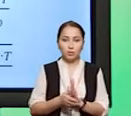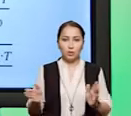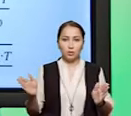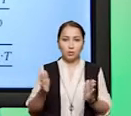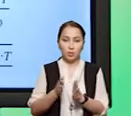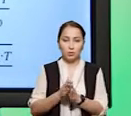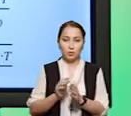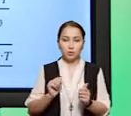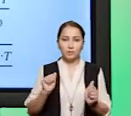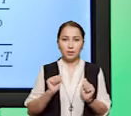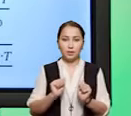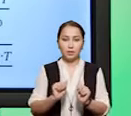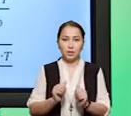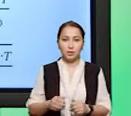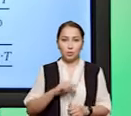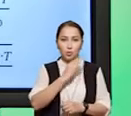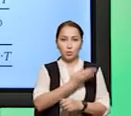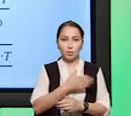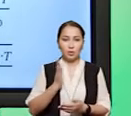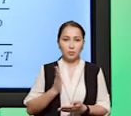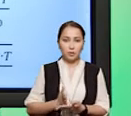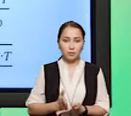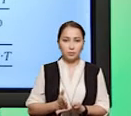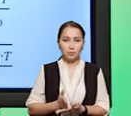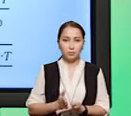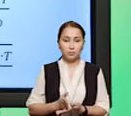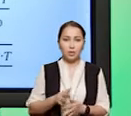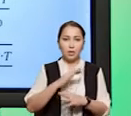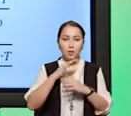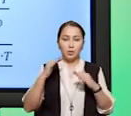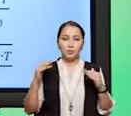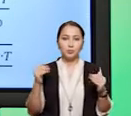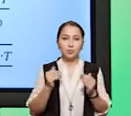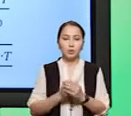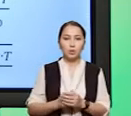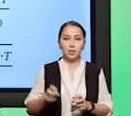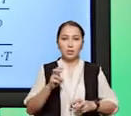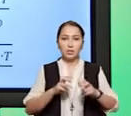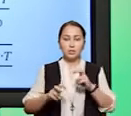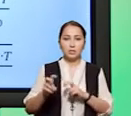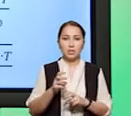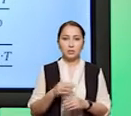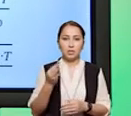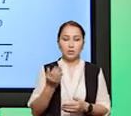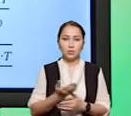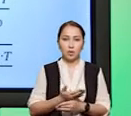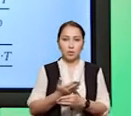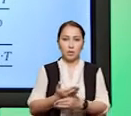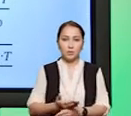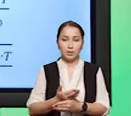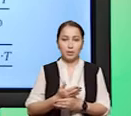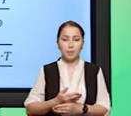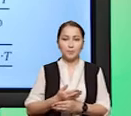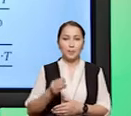va itarishish kuchlari mavjuddir. Ko'pgina tajribalar va izlanishlar yordamida